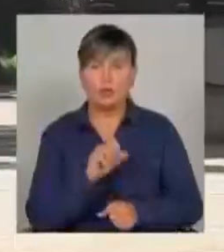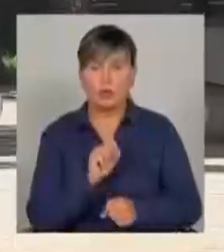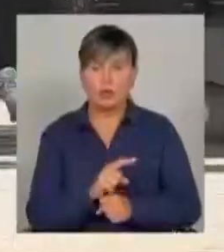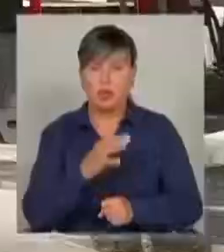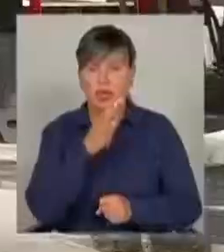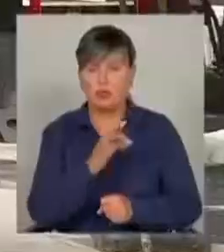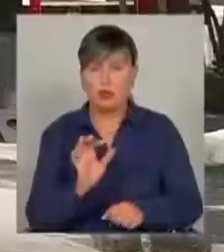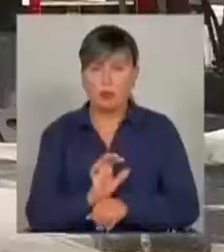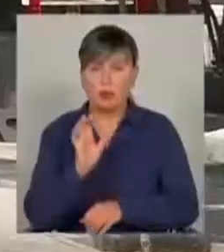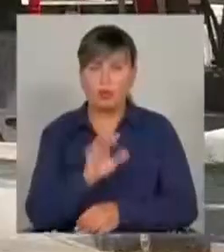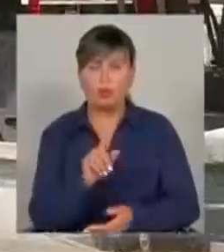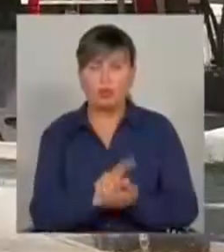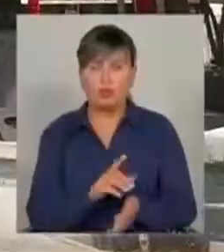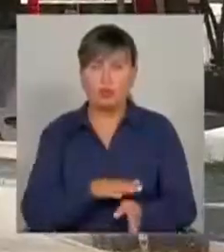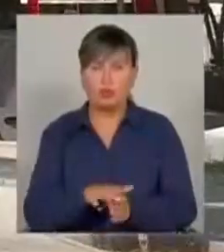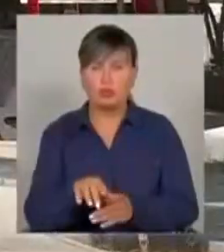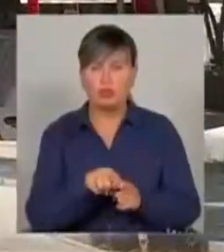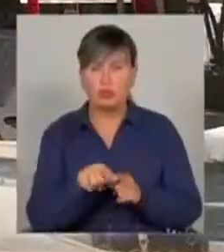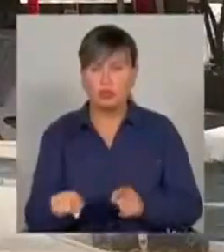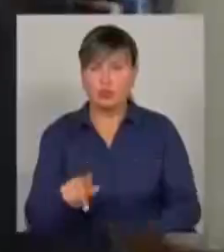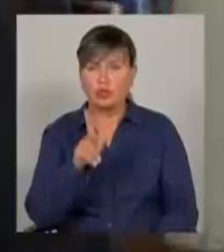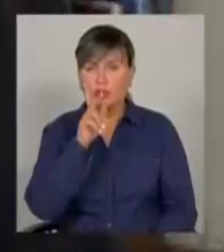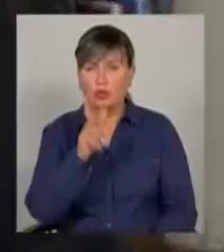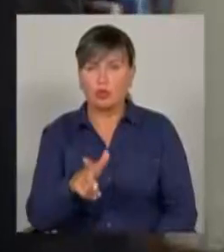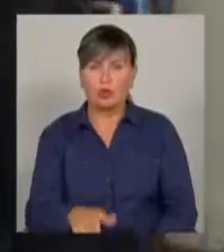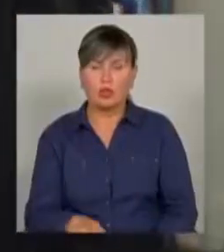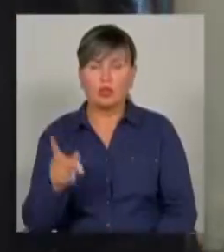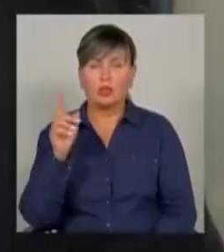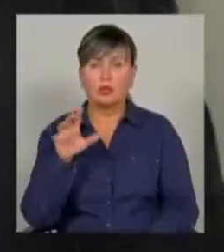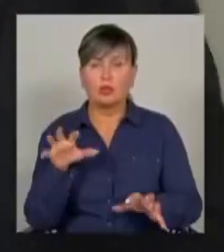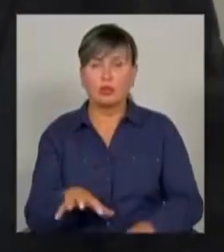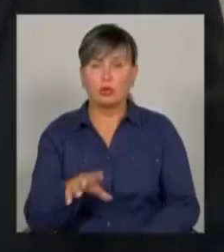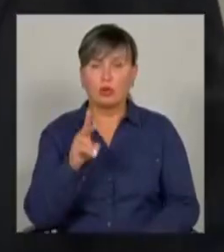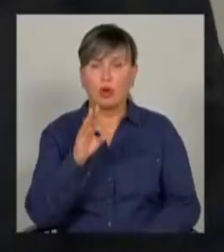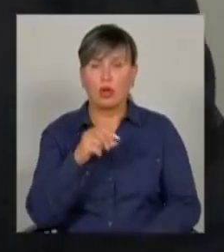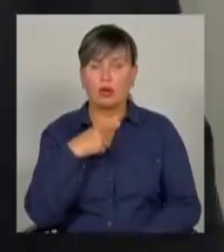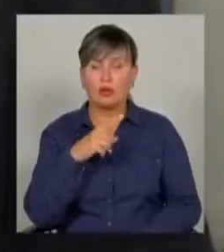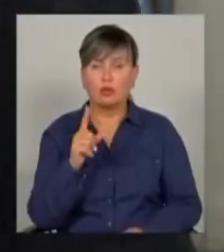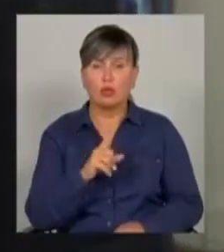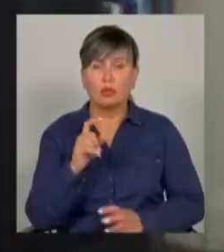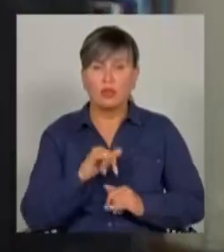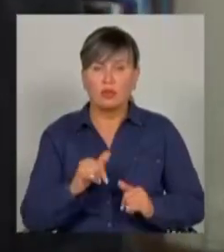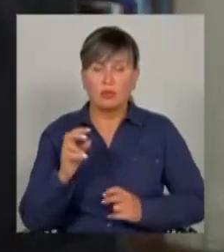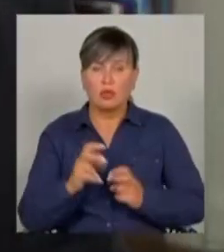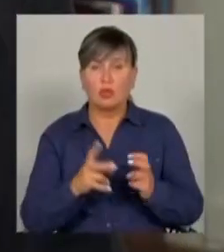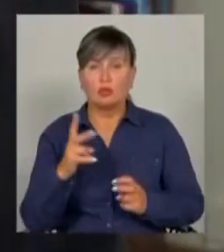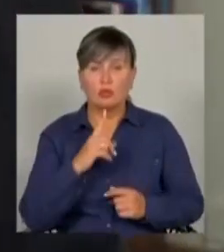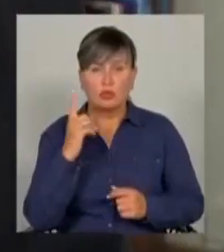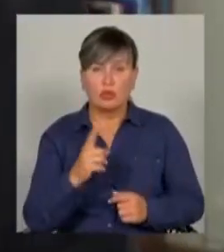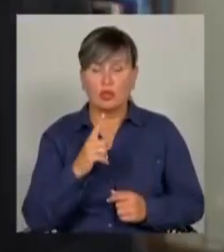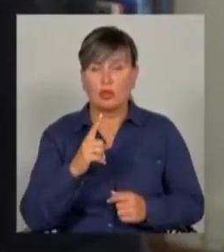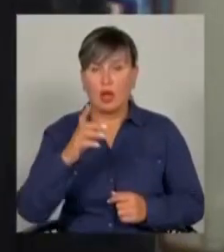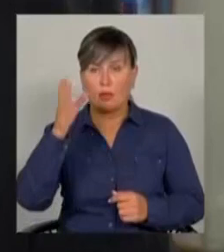озвученные в послании, должны быть исполнены в течение 3 лет. Он говорит, для того, чтобы развивать производство, нужно изменить